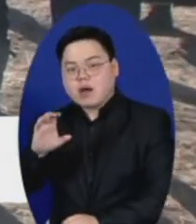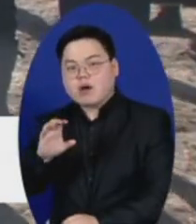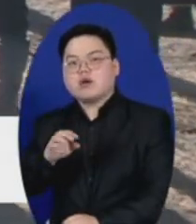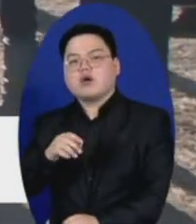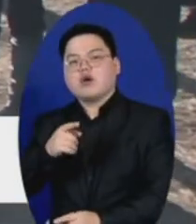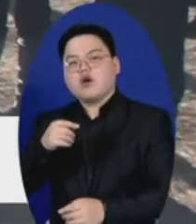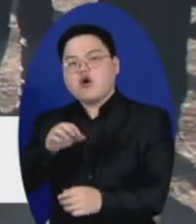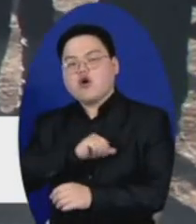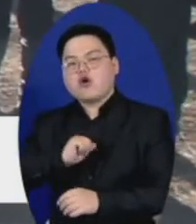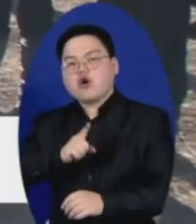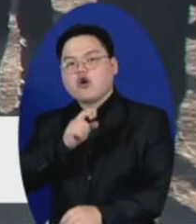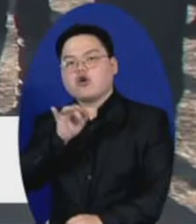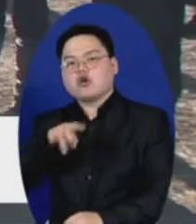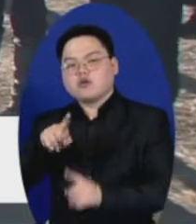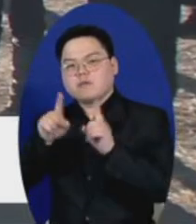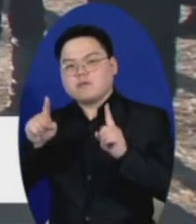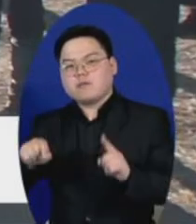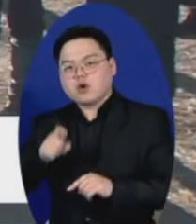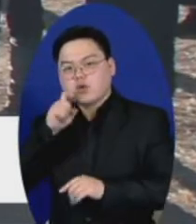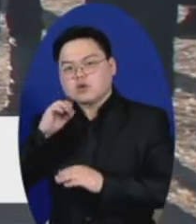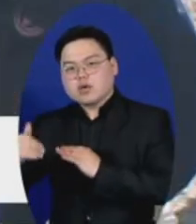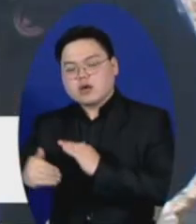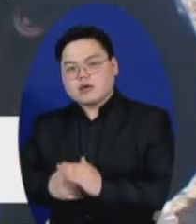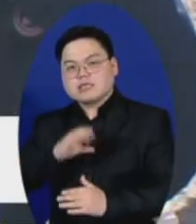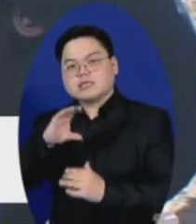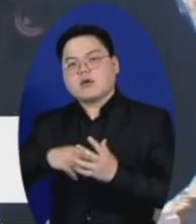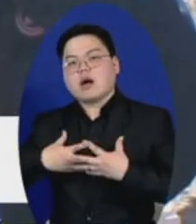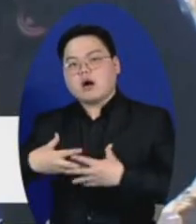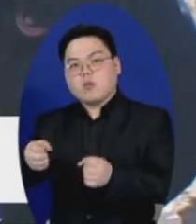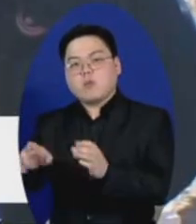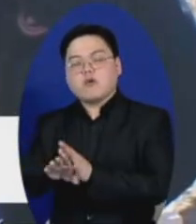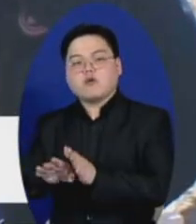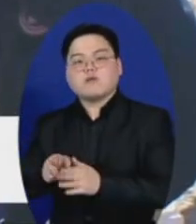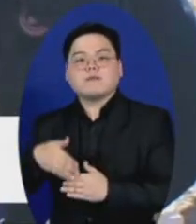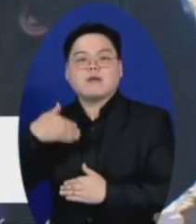компанид өргөдлөөгч санхүүжилт авах боломжтой. Цаашид